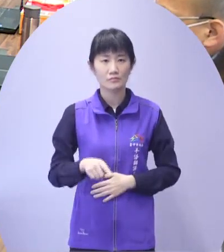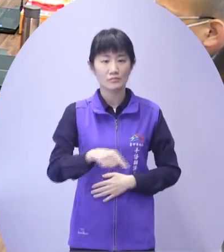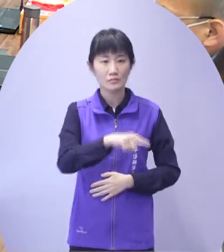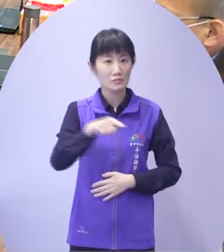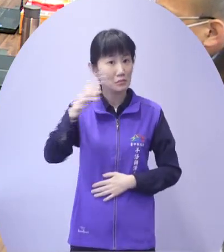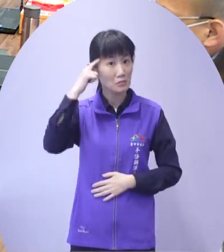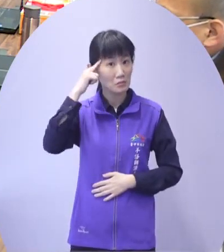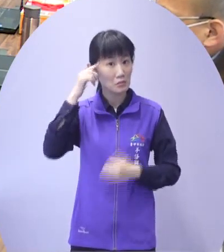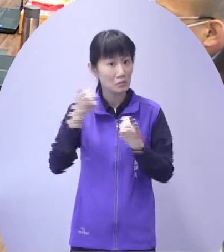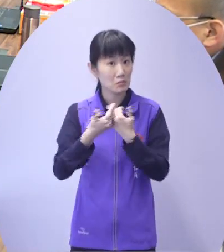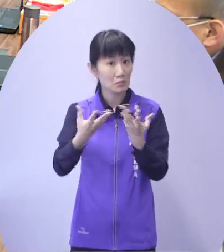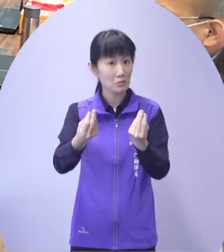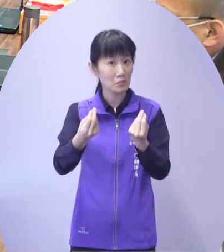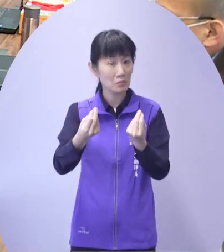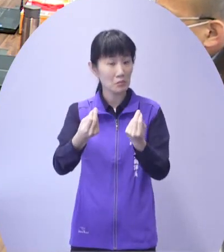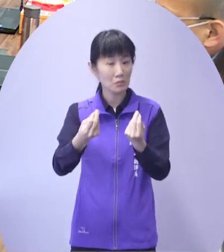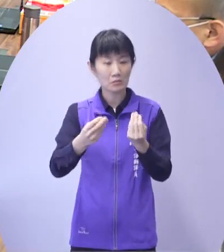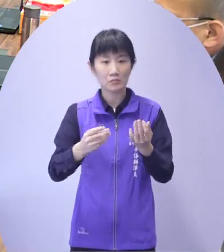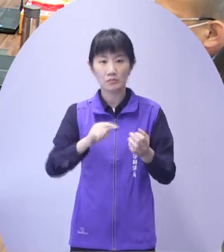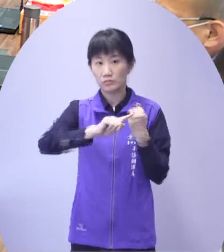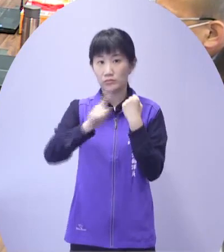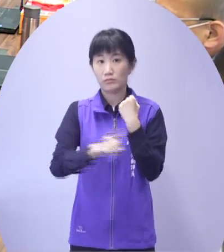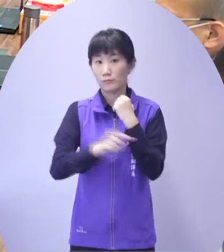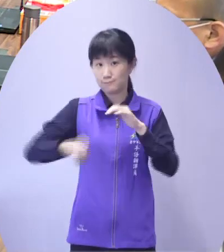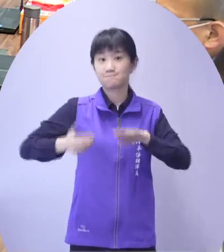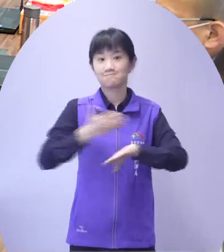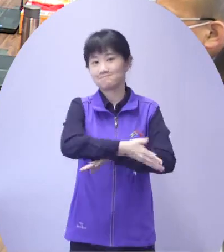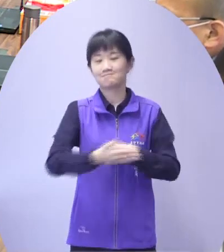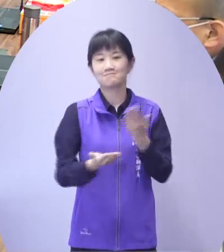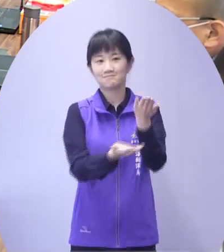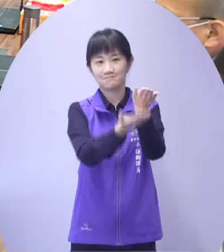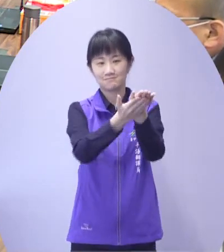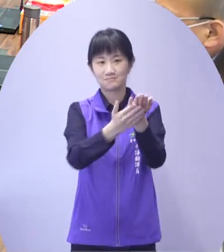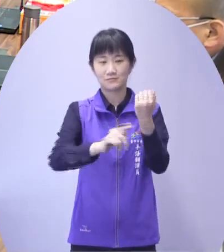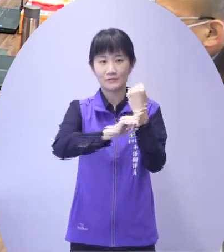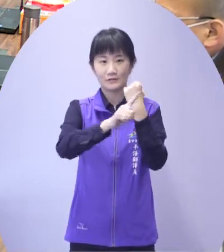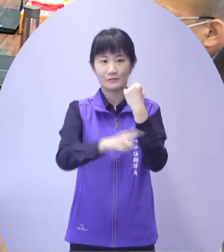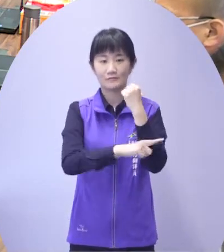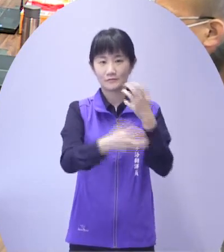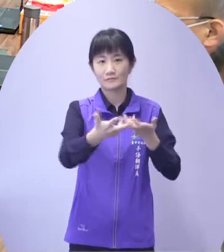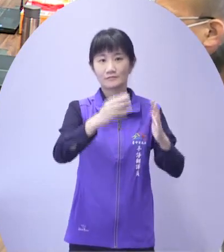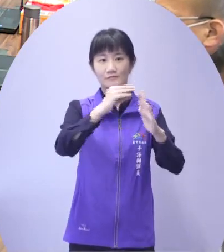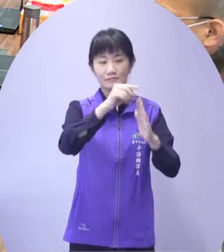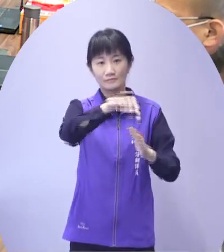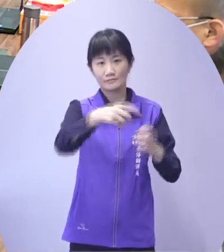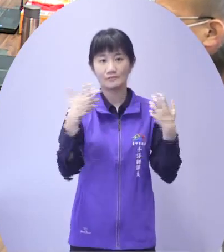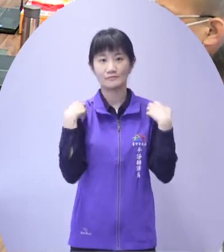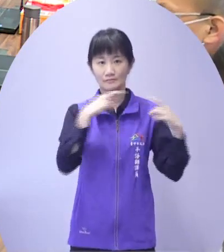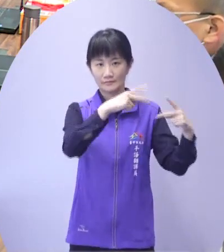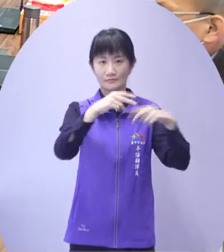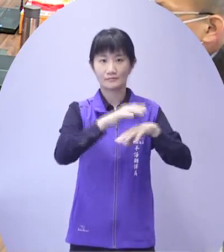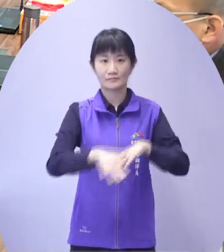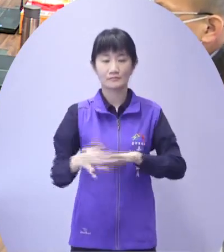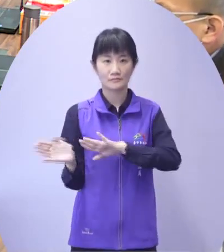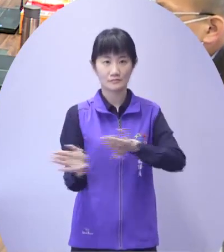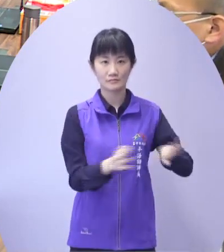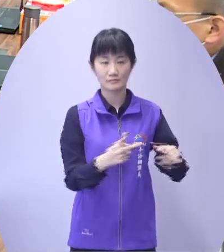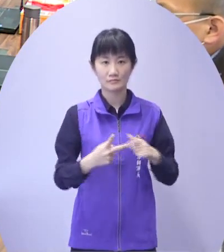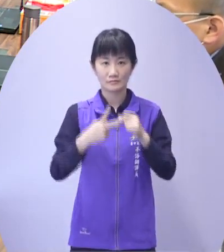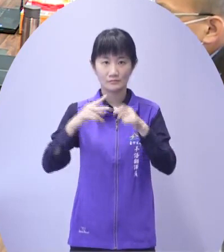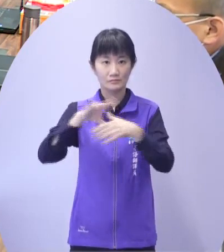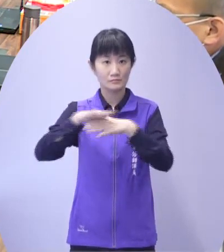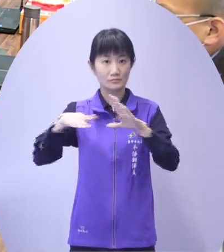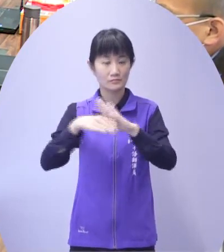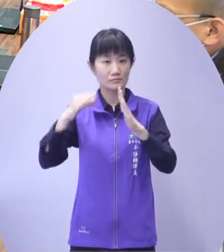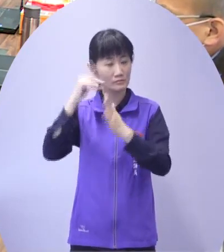见？如果没有意见的话，那我们就通过，那送请法制局办理发布。 第二案，提案机关文化